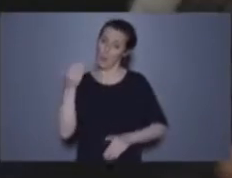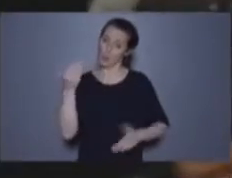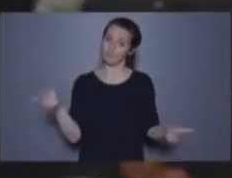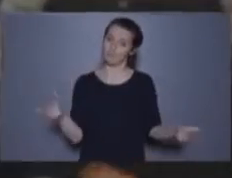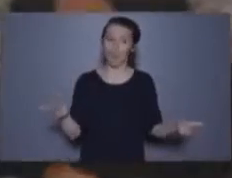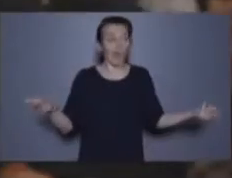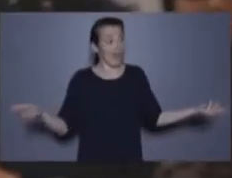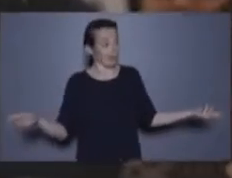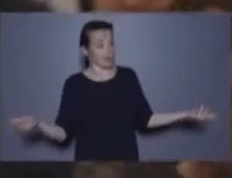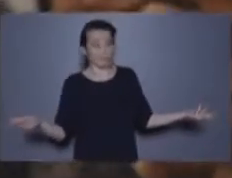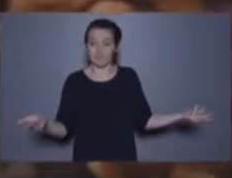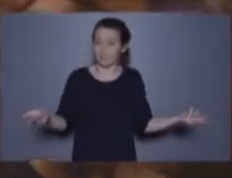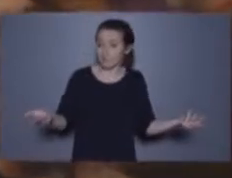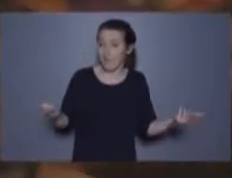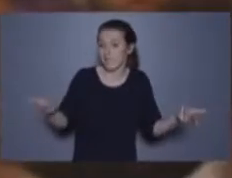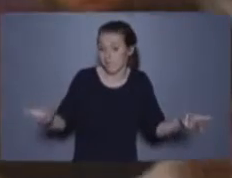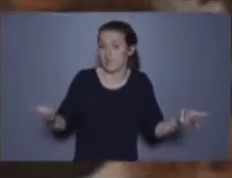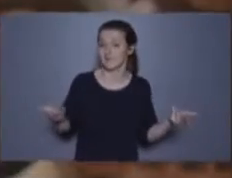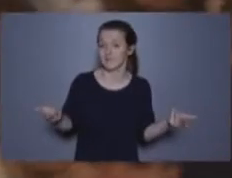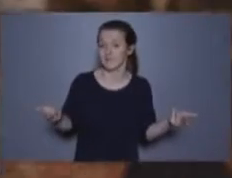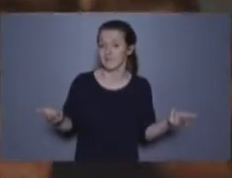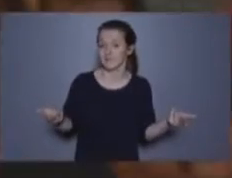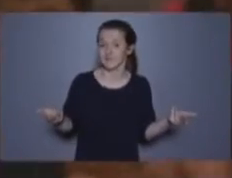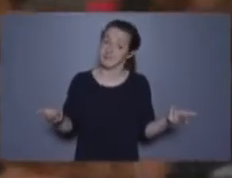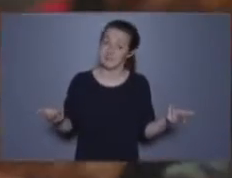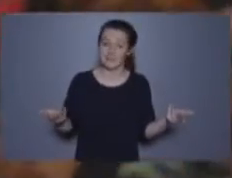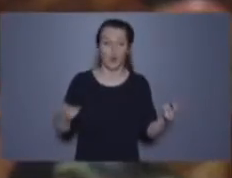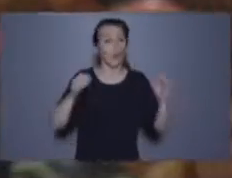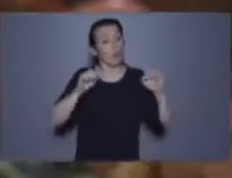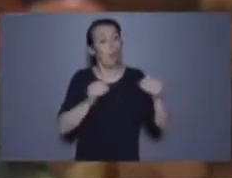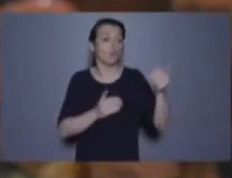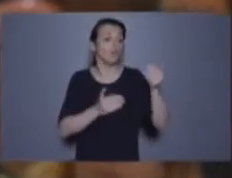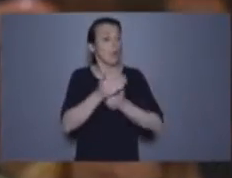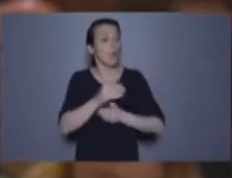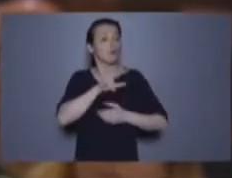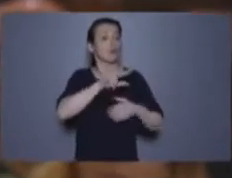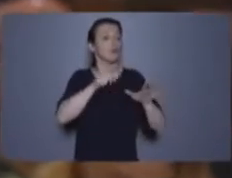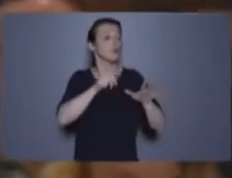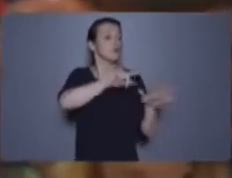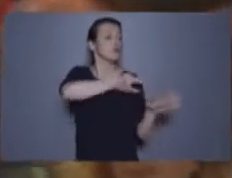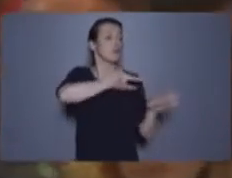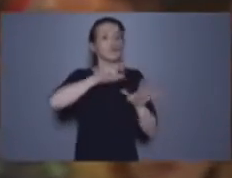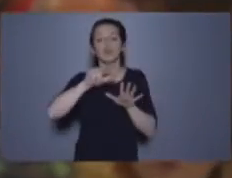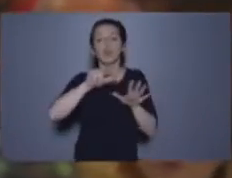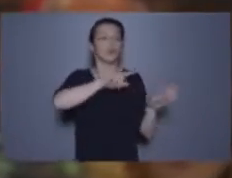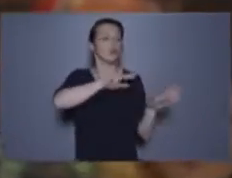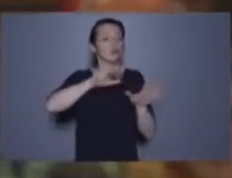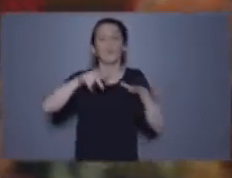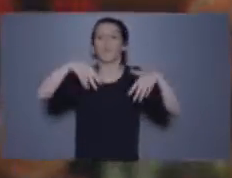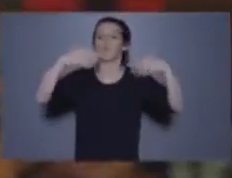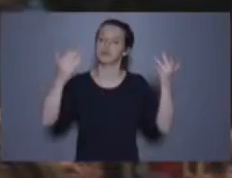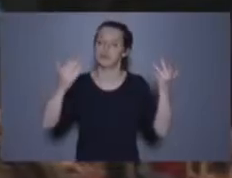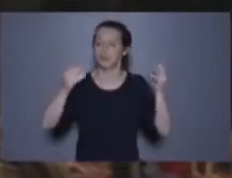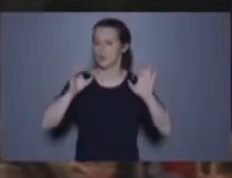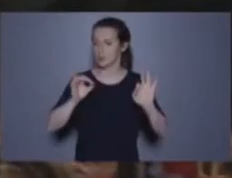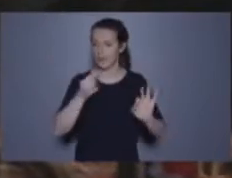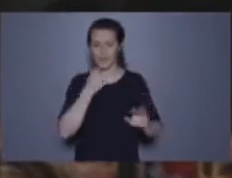Et oui, et voilà. Eh bien, vous n'avez qu'à en faire 36, 37, 38, etc. Alors, ça veut dire deux choses.